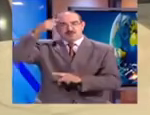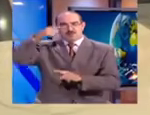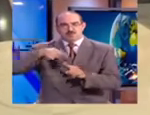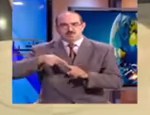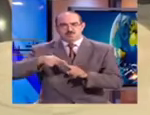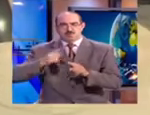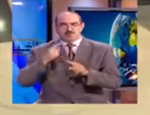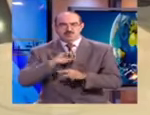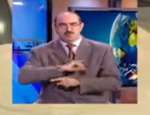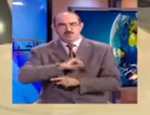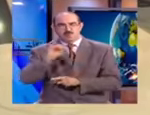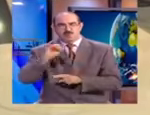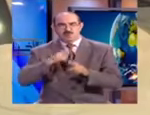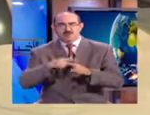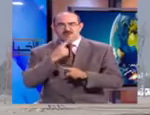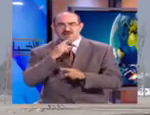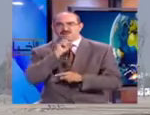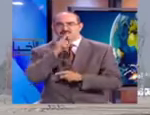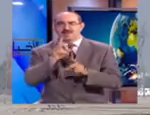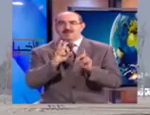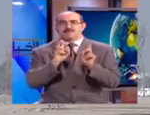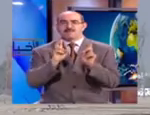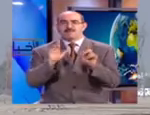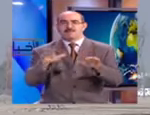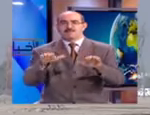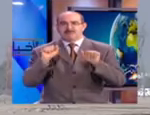إلى غاية نهاية شهر مارس